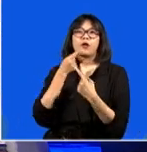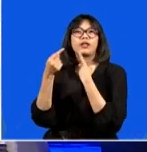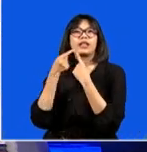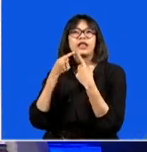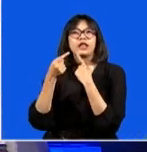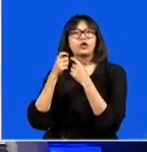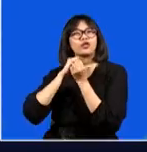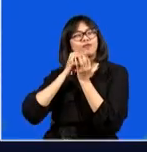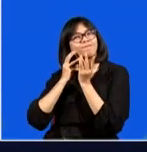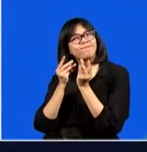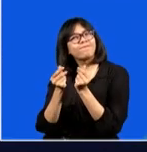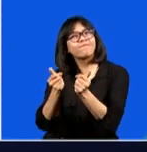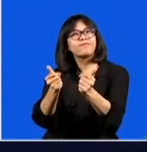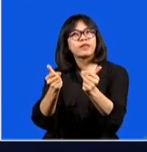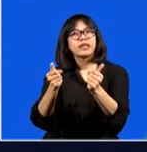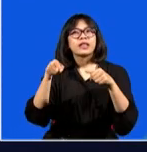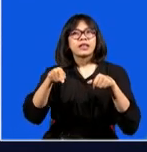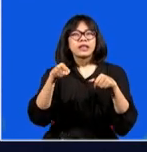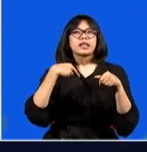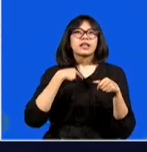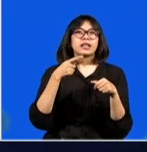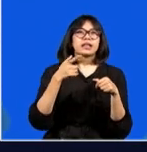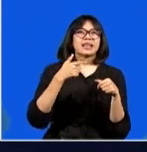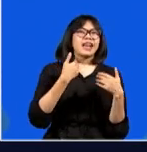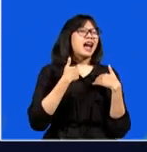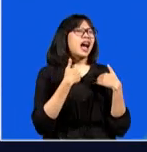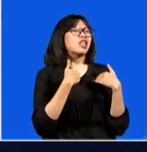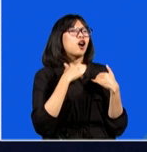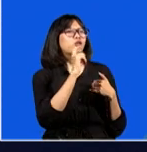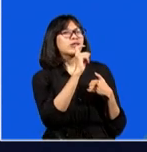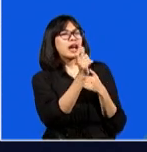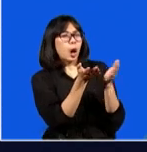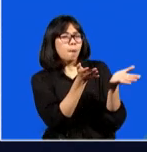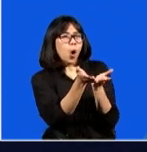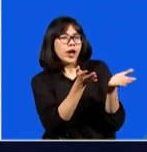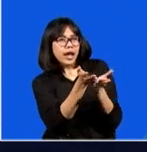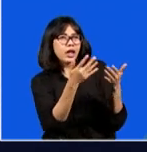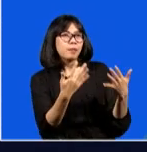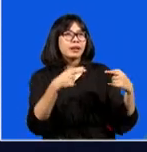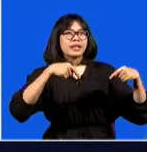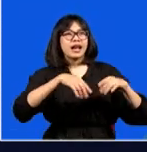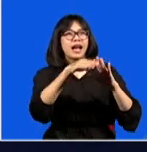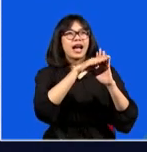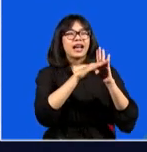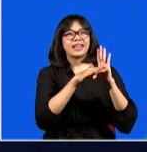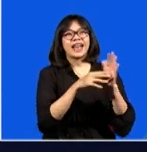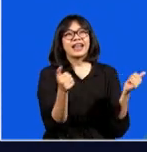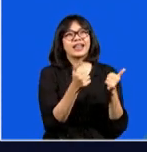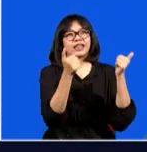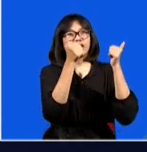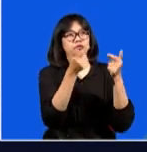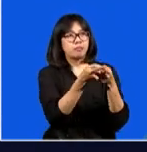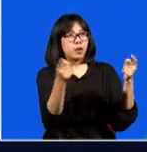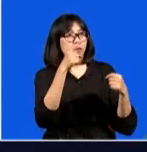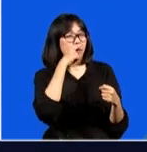terserah buka-bukaan saya nggak tahu caranya menjadi moderator yang formal jadi kita seru-seru aja bicara apa adanya Gimana Bapak